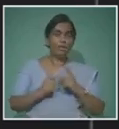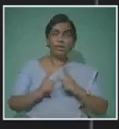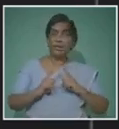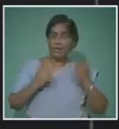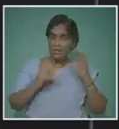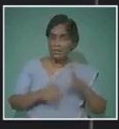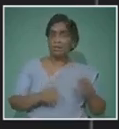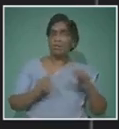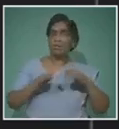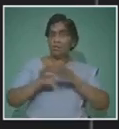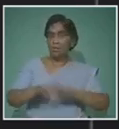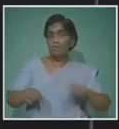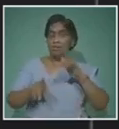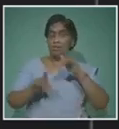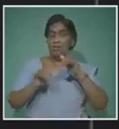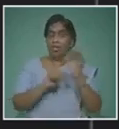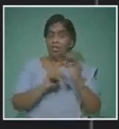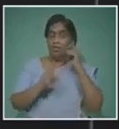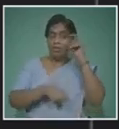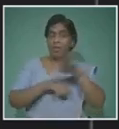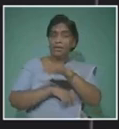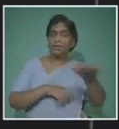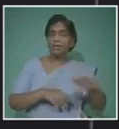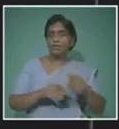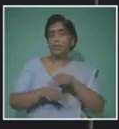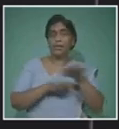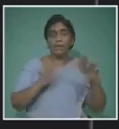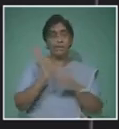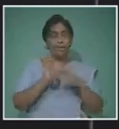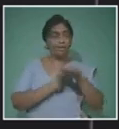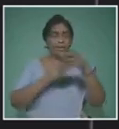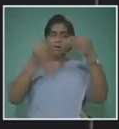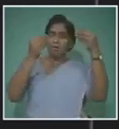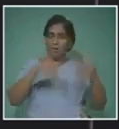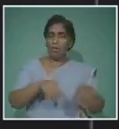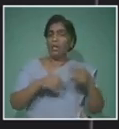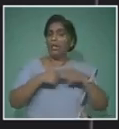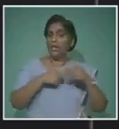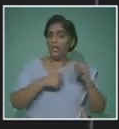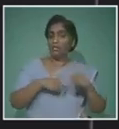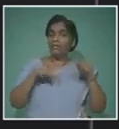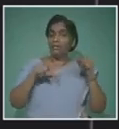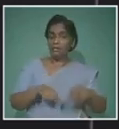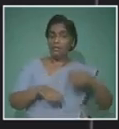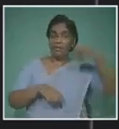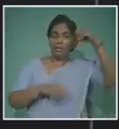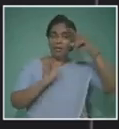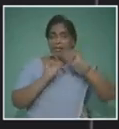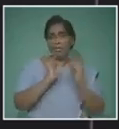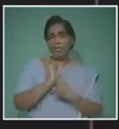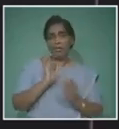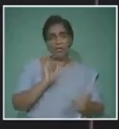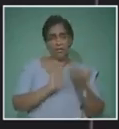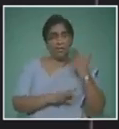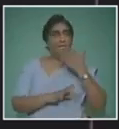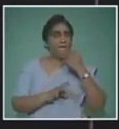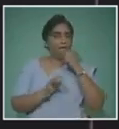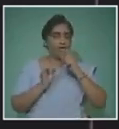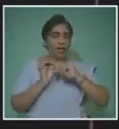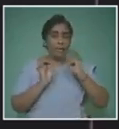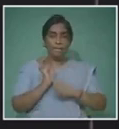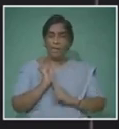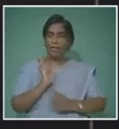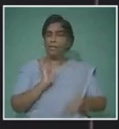වෙන පල්ලෙහා ආදායම් ලැබෙන සමාජයේ බිම්මට්ටමේ ජනතාව වැටෙනවා. මොකද හේතුව දැන් කරන් බිලත් වැඩි කරලා තියෙනවා. වතුර බිලත් වැඩි කරලා